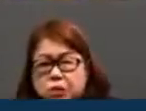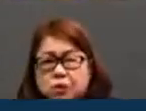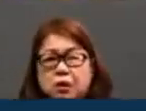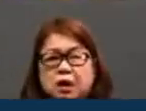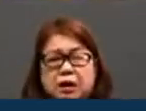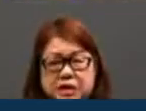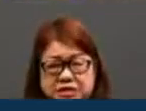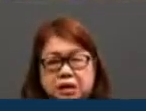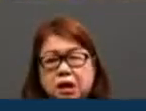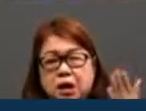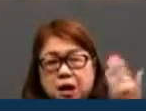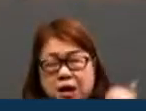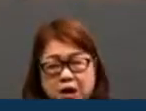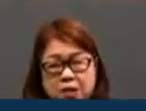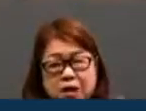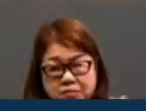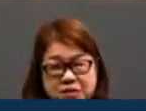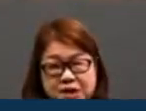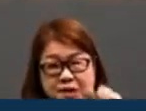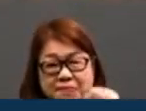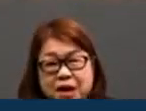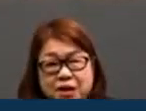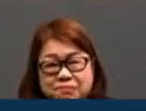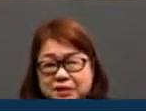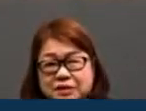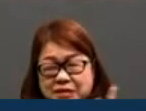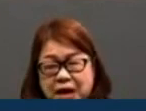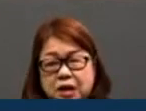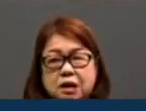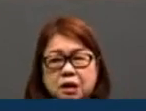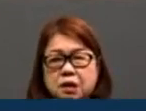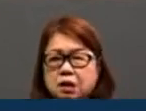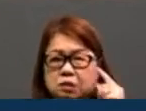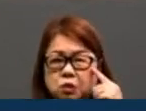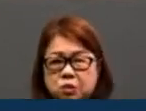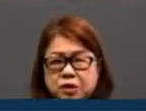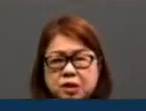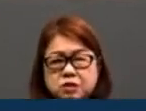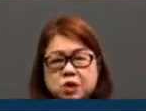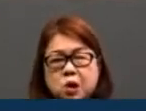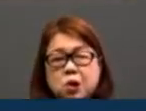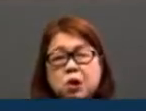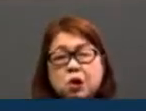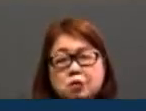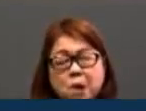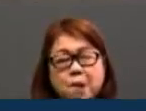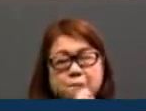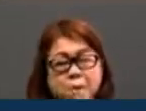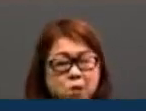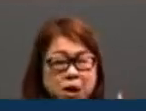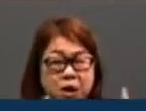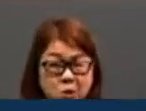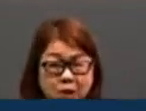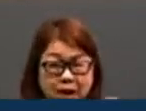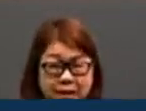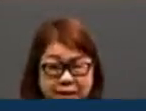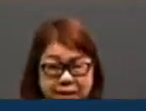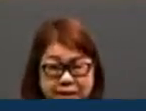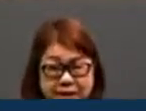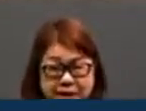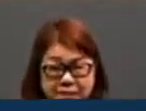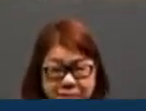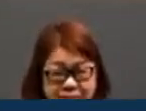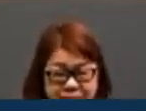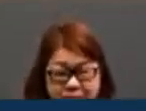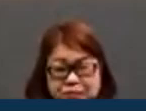และสั่งการให้พาณิชย์จังหวัดดูแลตรวจสอบอย่างใกล้ชิด ราคาจำหน่ายปลีกที่ในเขตกรุงเทพนนทบุรีปทุมธานีสุราษฎร์ธานีสมุทรสาคร